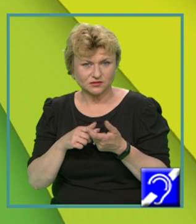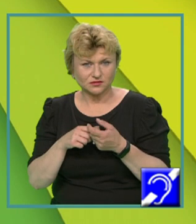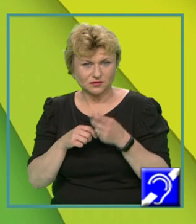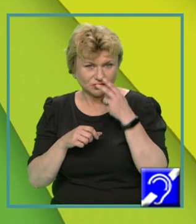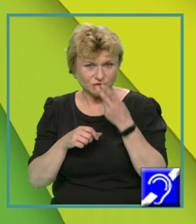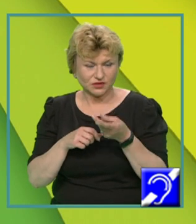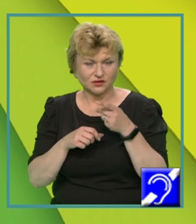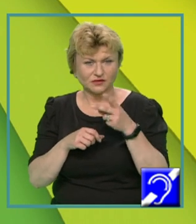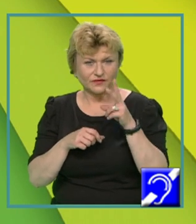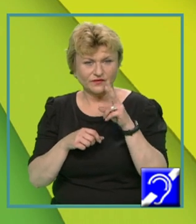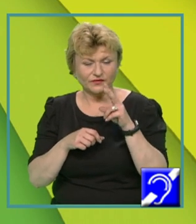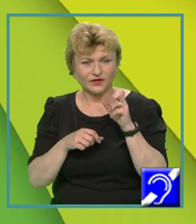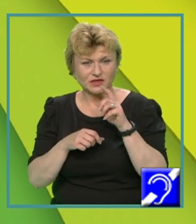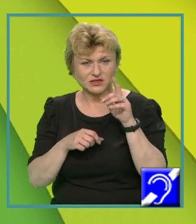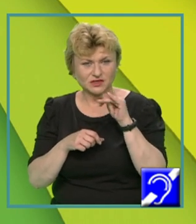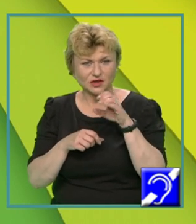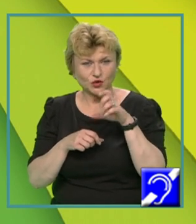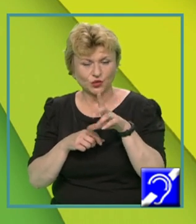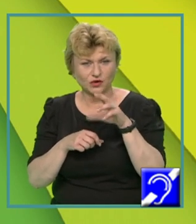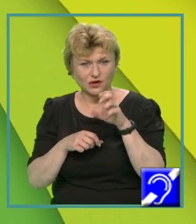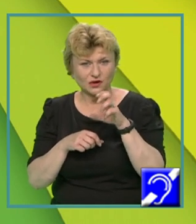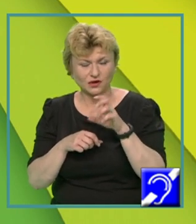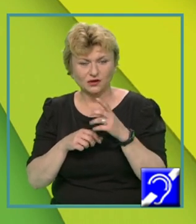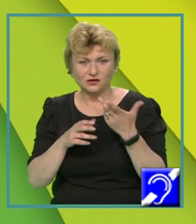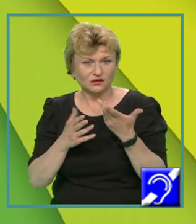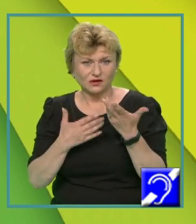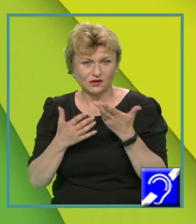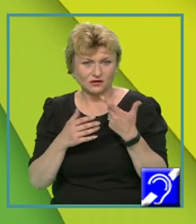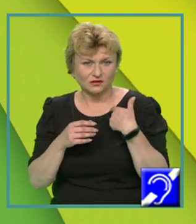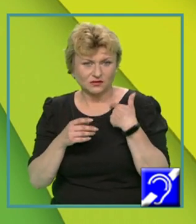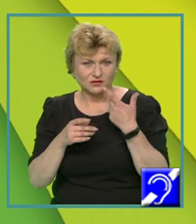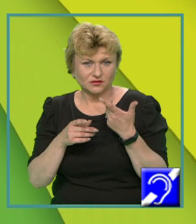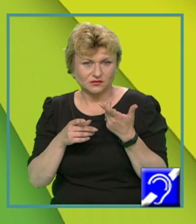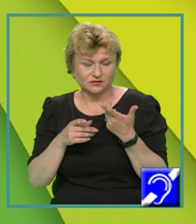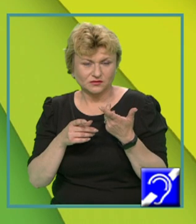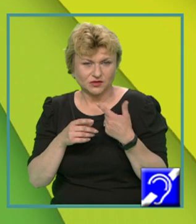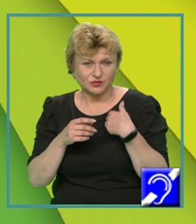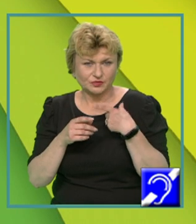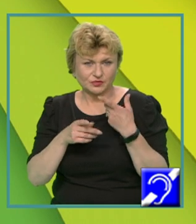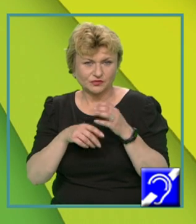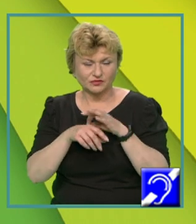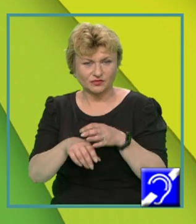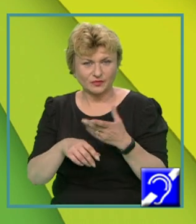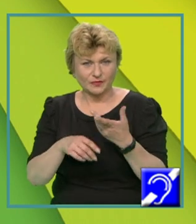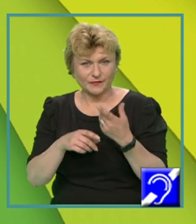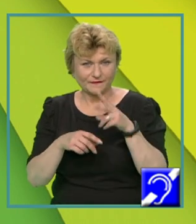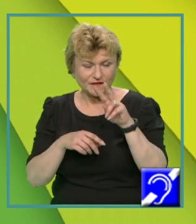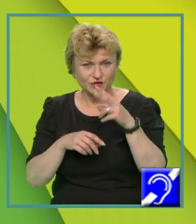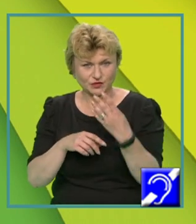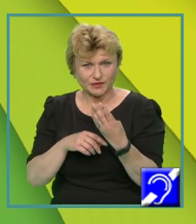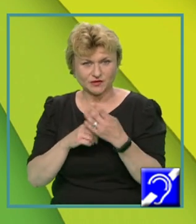Iată veziculele seminale, secretă un lichid care hrănește spermatozoizii, care trăiesc 72 de ore, în timp ce ovulul doar